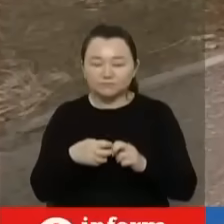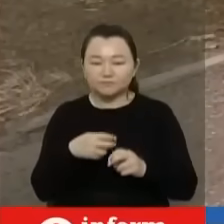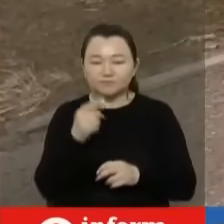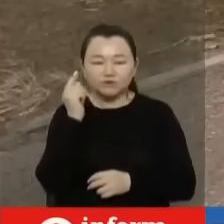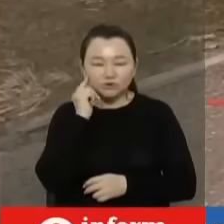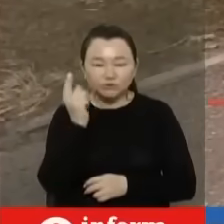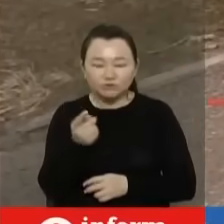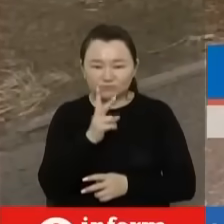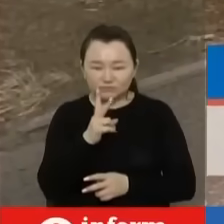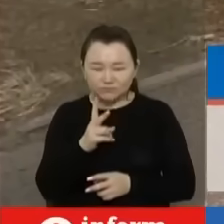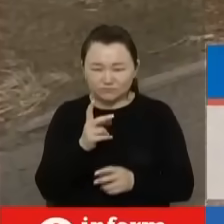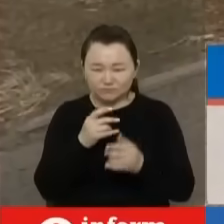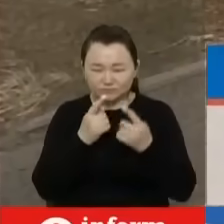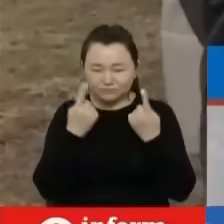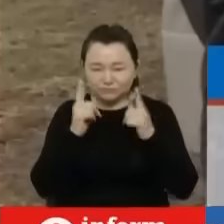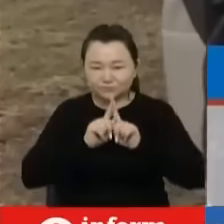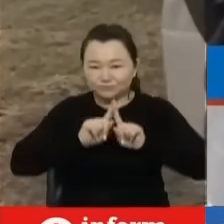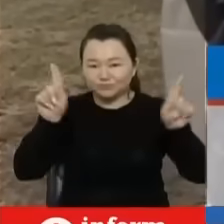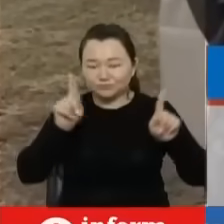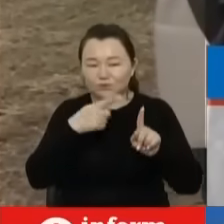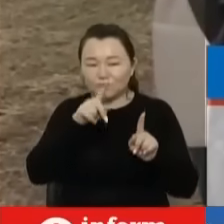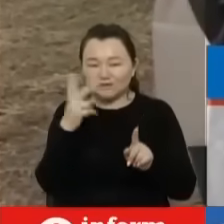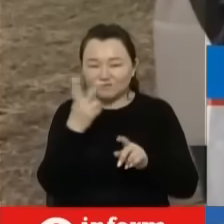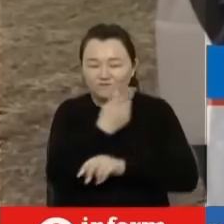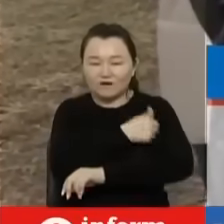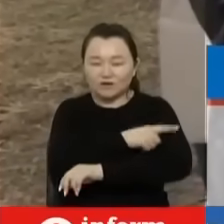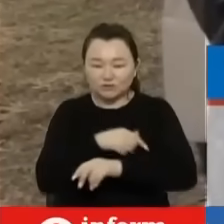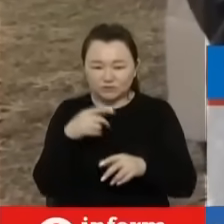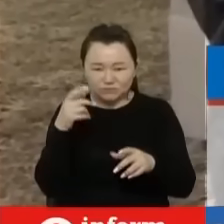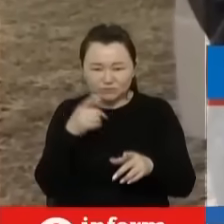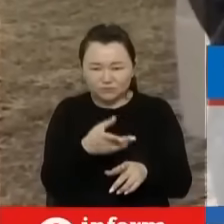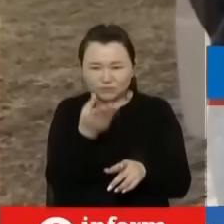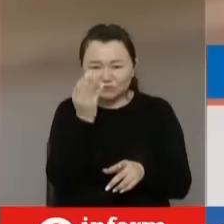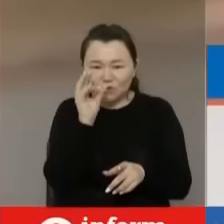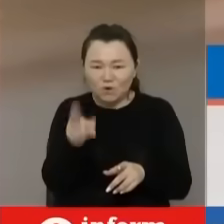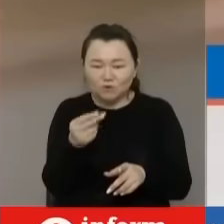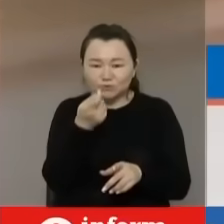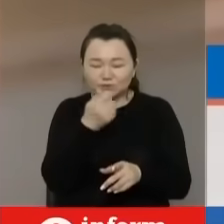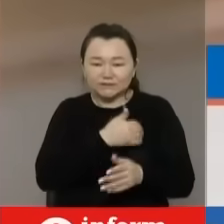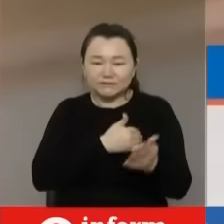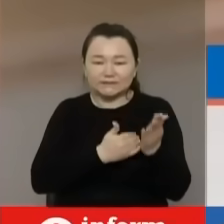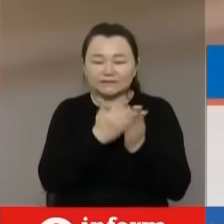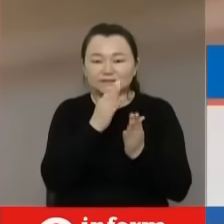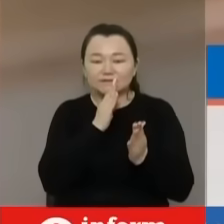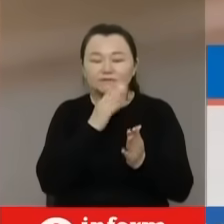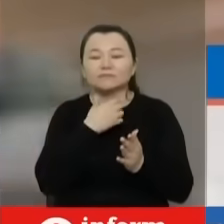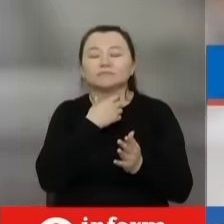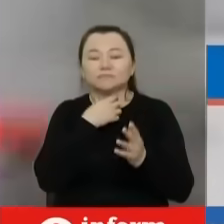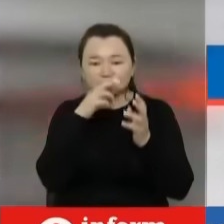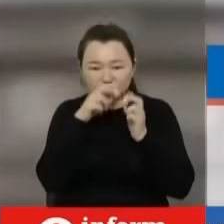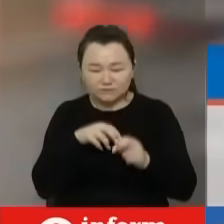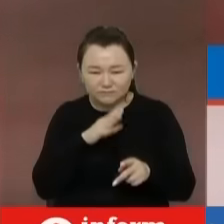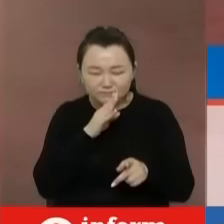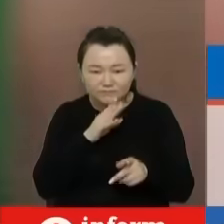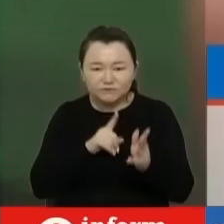Естігенге ерсі жағдай Астанадағы нөмірі 2-ші ауруханасының дәрігерлерін аң-таң қылған. Сәл қызуы көтерілген қыздың тамағын көрген анасы